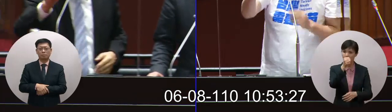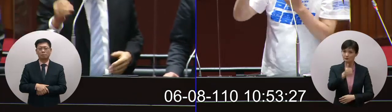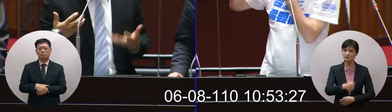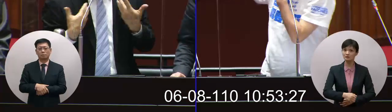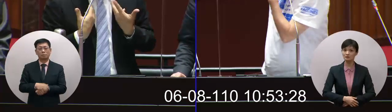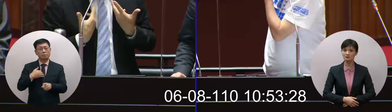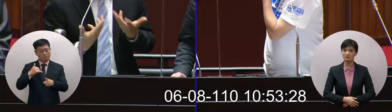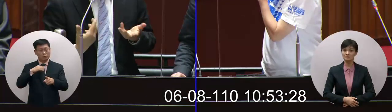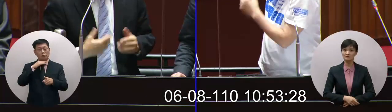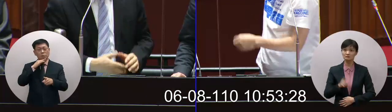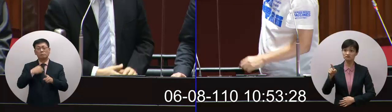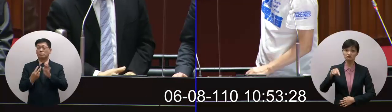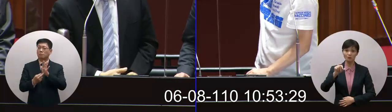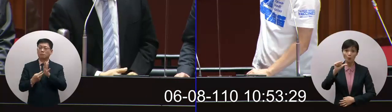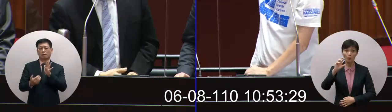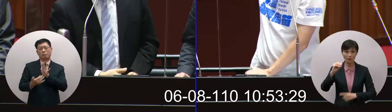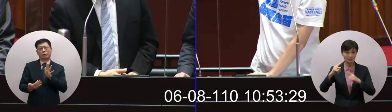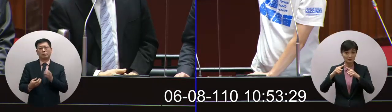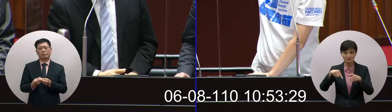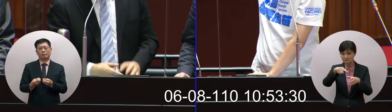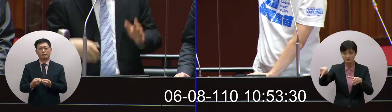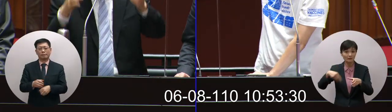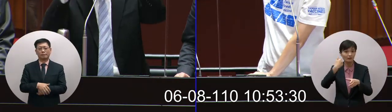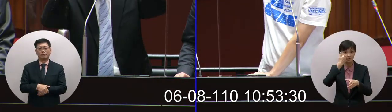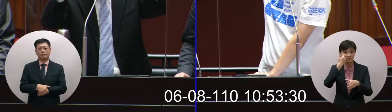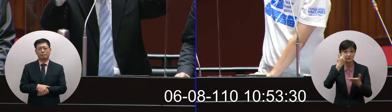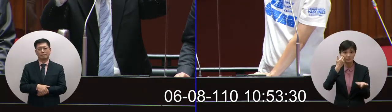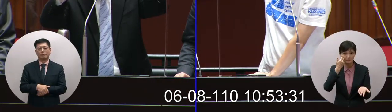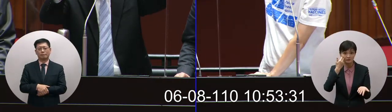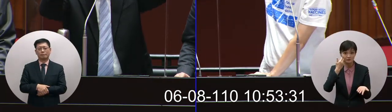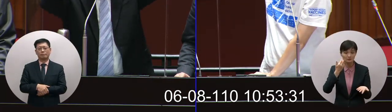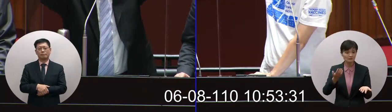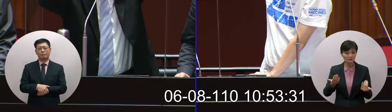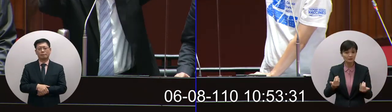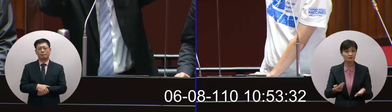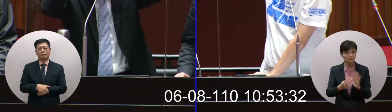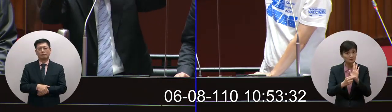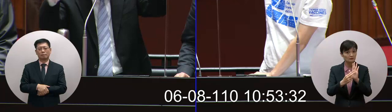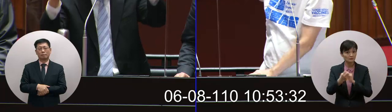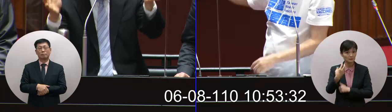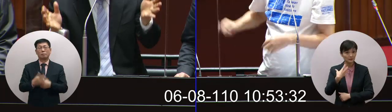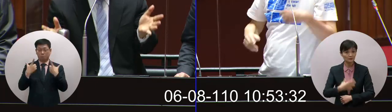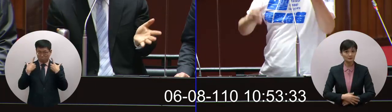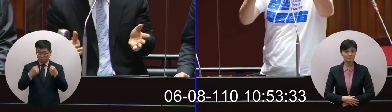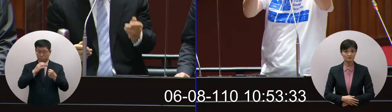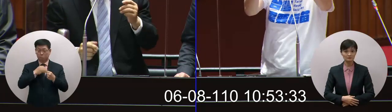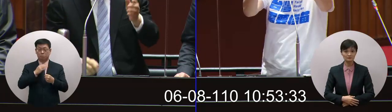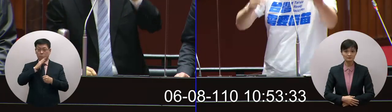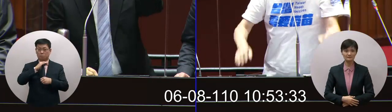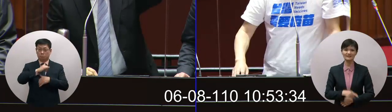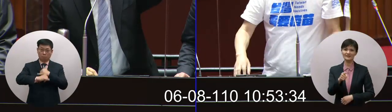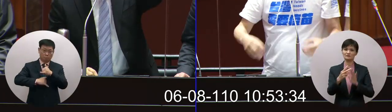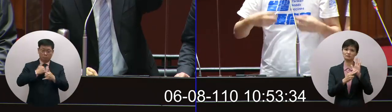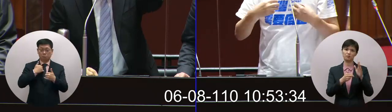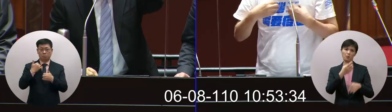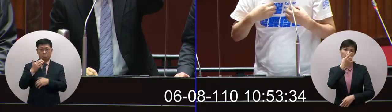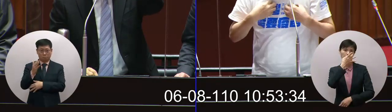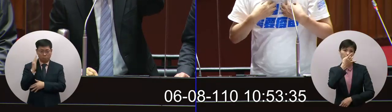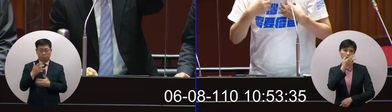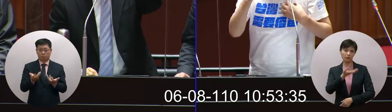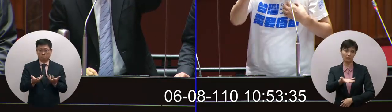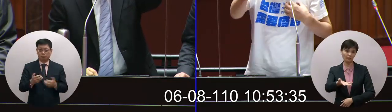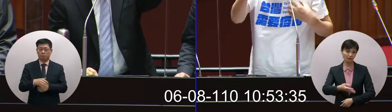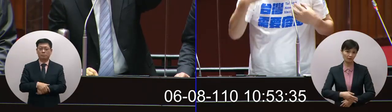听吧， 听听，我要讲，你又不听。 这50,000人是谁嘛？你跟我讲，这50,000人是谁嘛？ 维护国家 讲不出来， 国